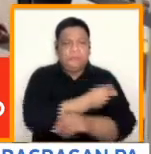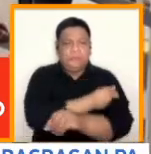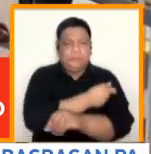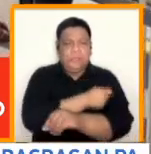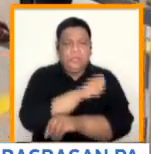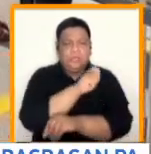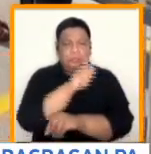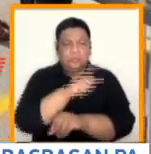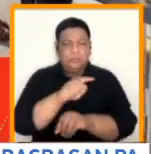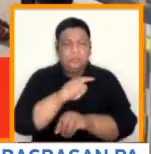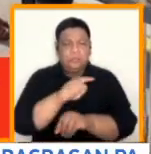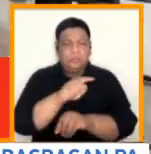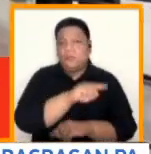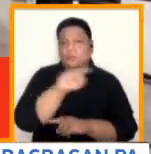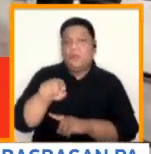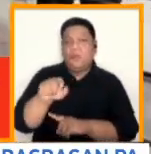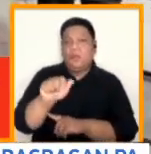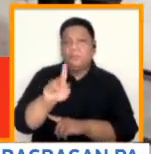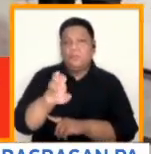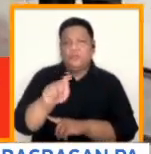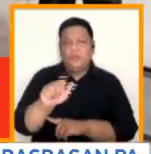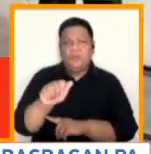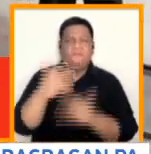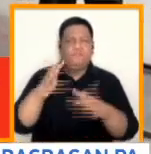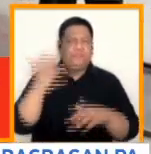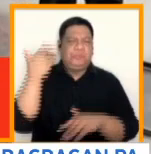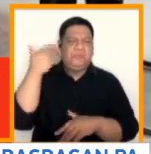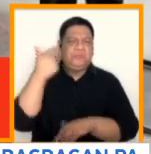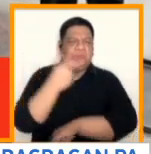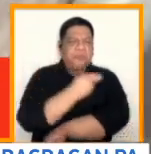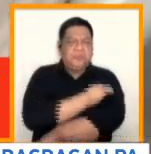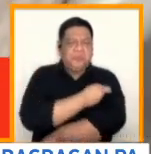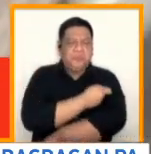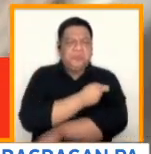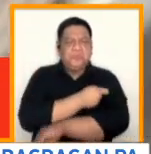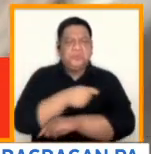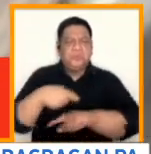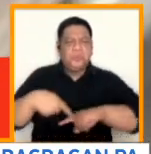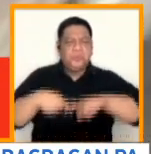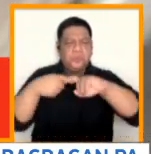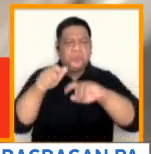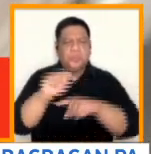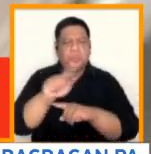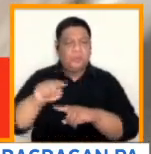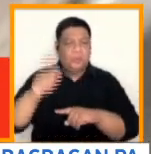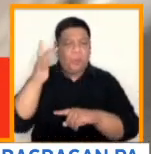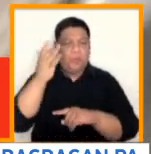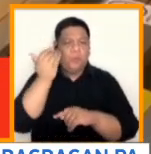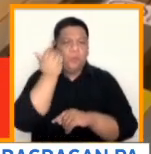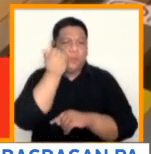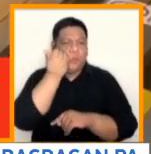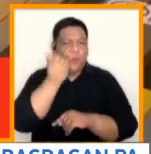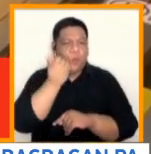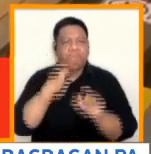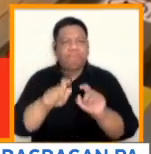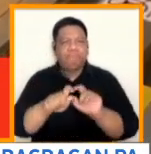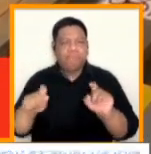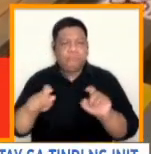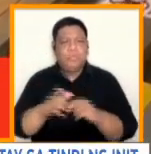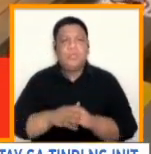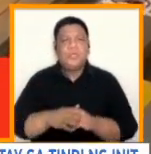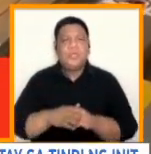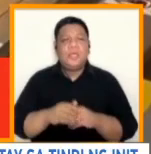sa Alberta, Canada ang pagbabakuna ng AstraZeneca dahil sa limitadong supply nito. Pinayuhan ng Health Canada ang